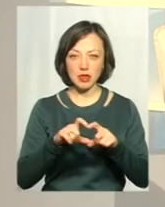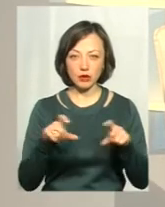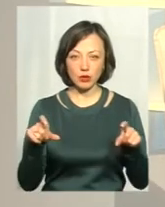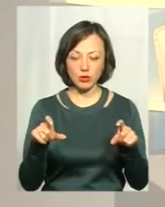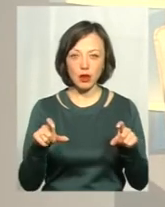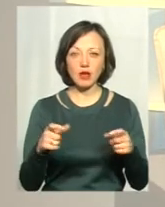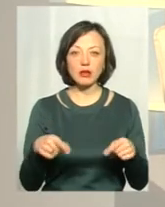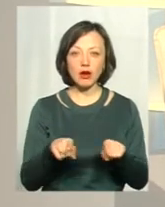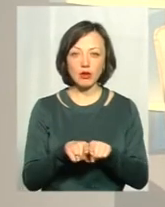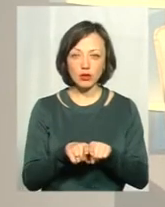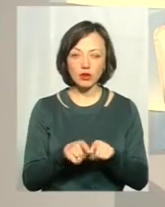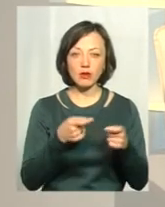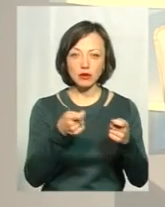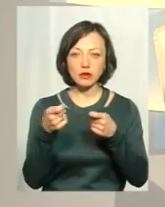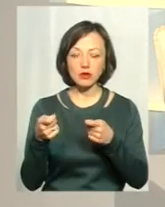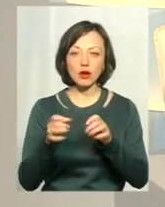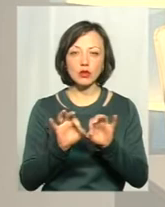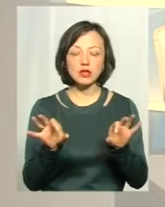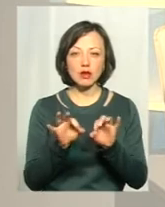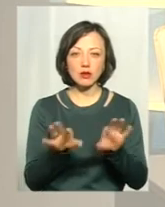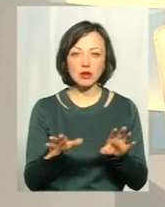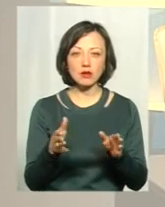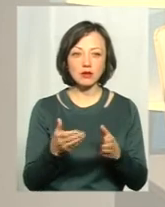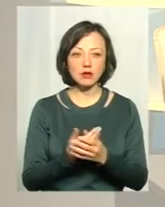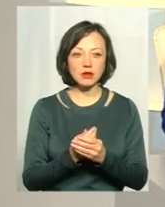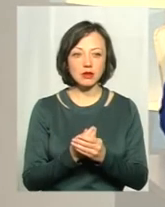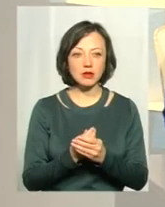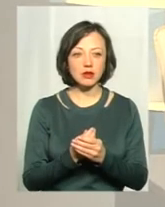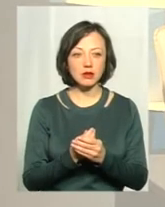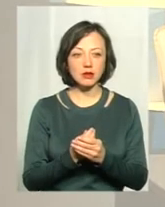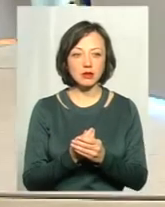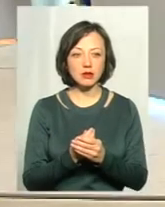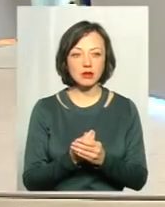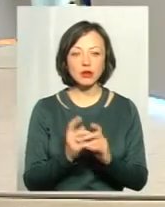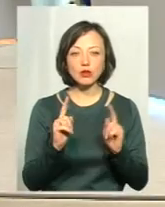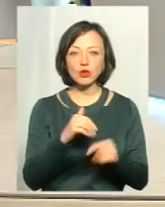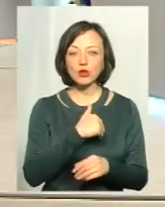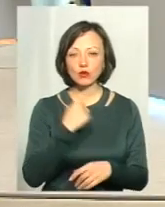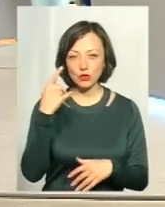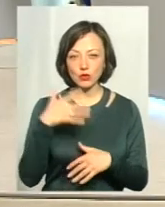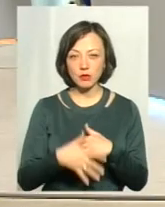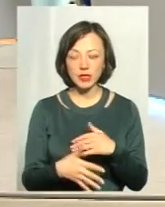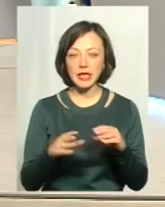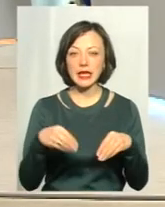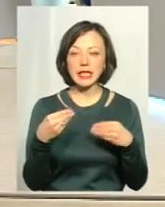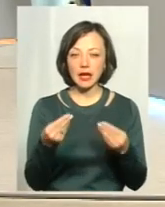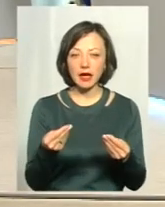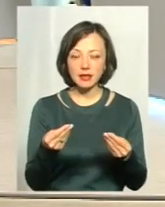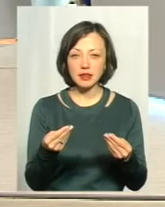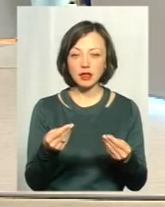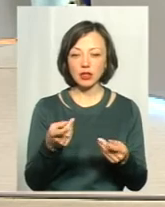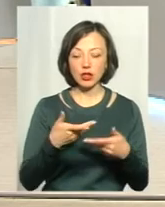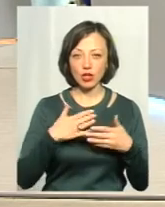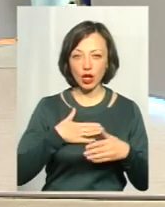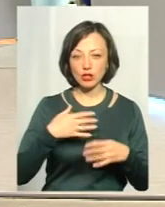межами центру ми також їх возимо. Я вже вам розказувала, ми возили їх. Я не про те. Ага. Я просто дуже хочу зрозуміти і дати